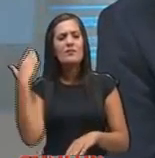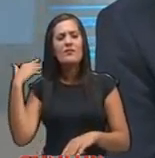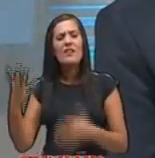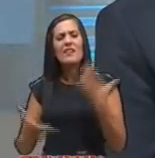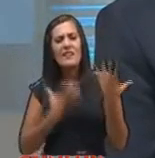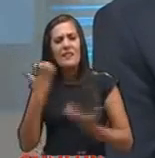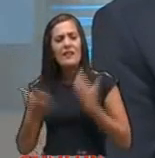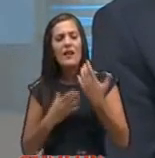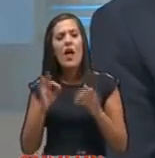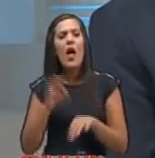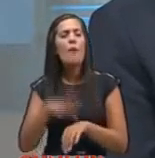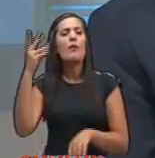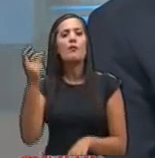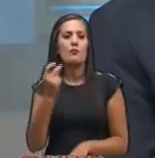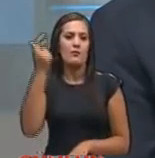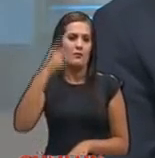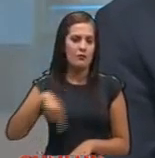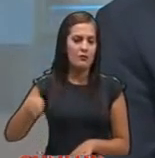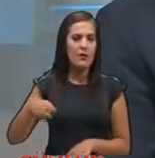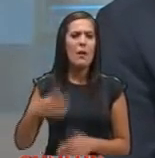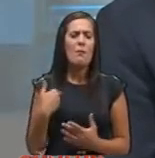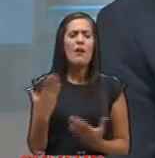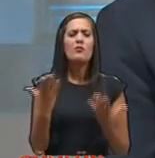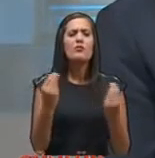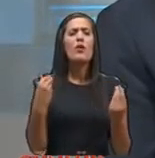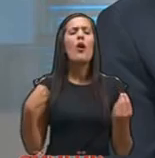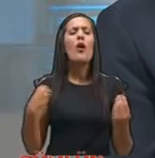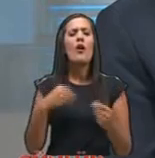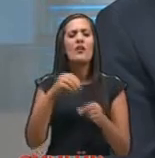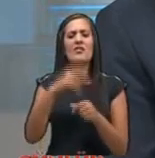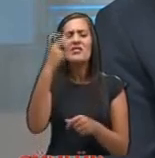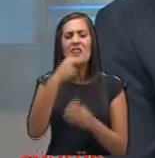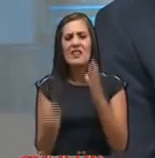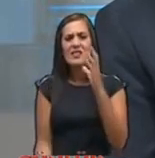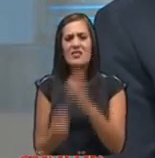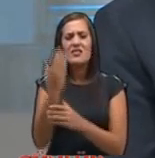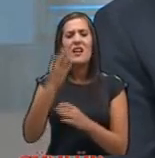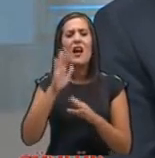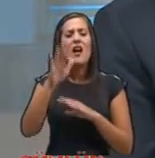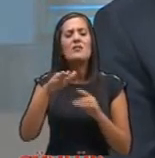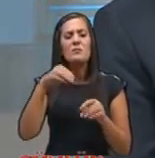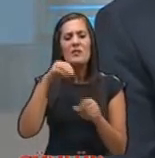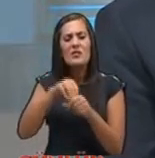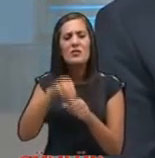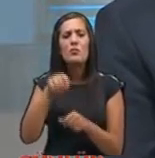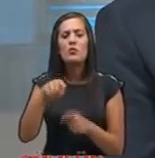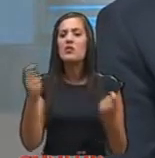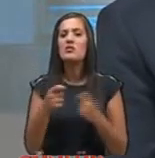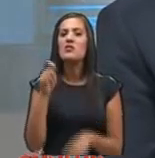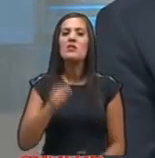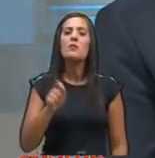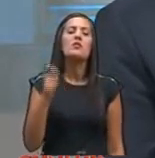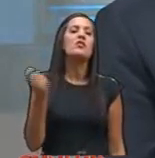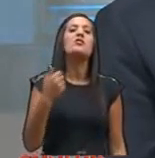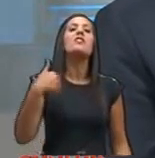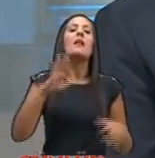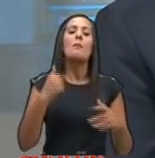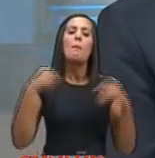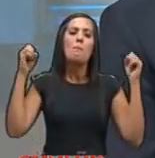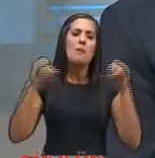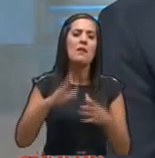sancılı süreçler hemen unutulur. Harika. Ben birçok eserin çıkış aşamasında bu iş yapılacak iş değil,